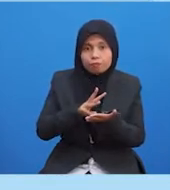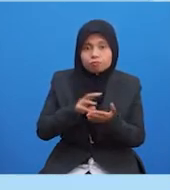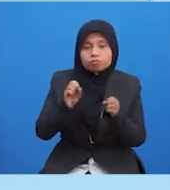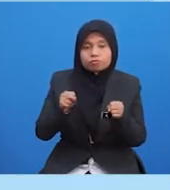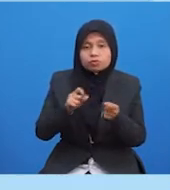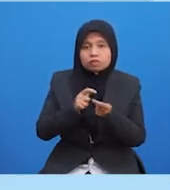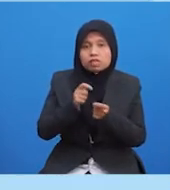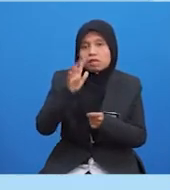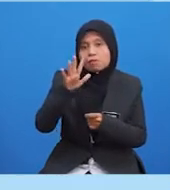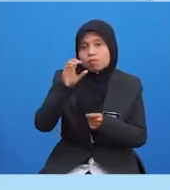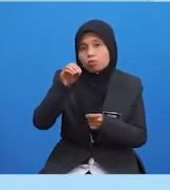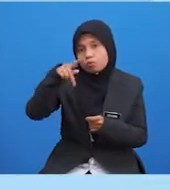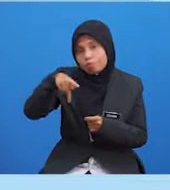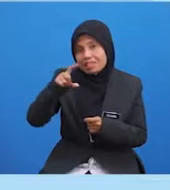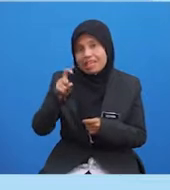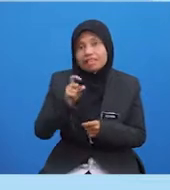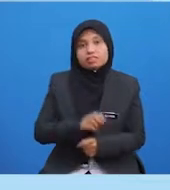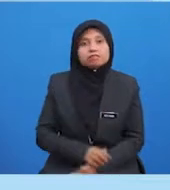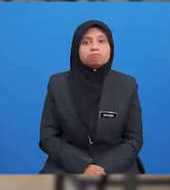50px.